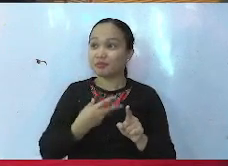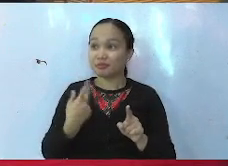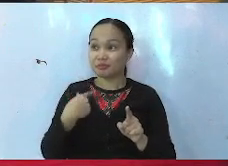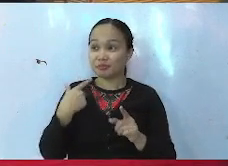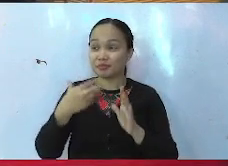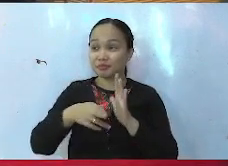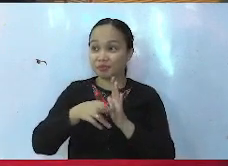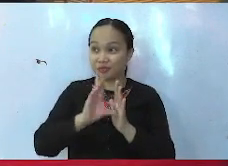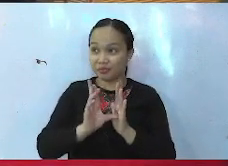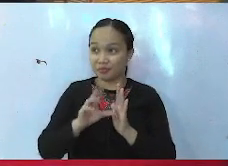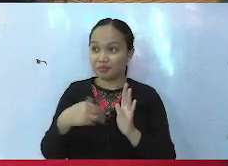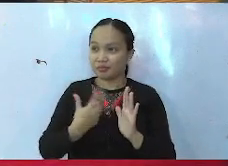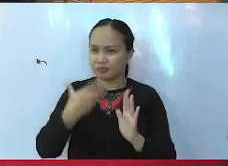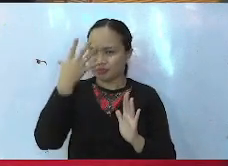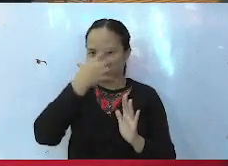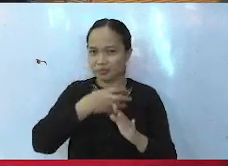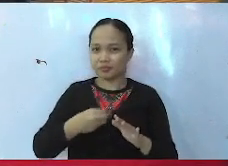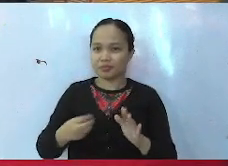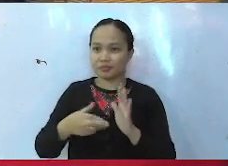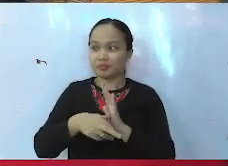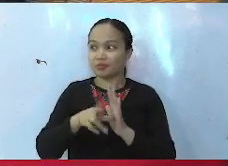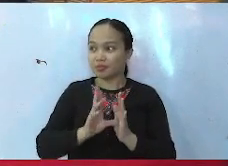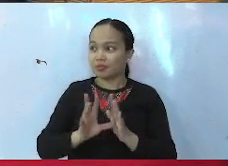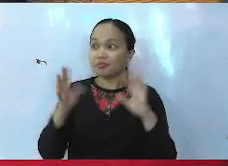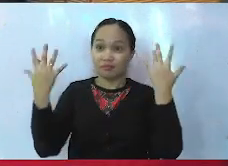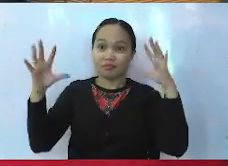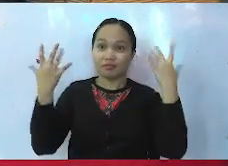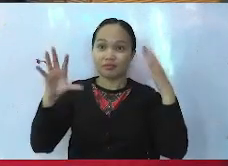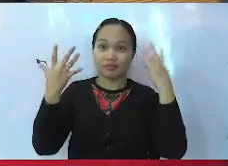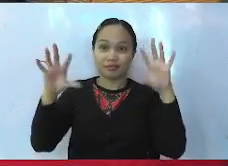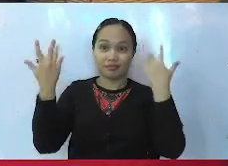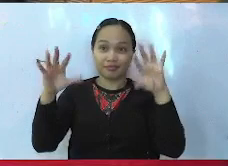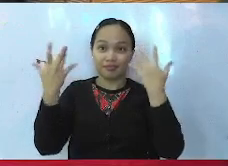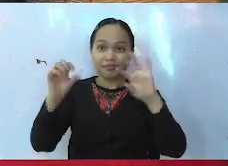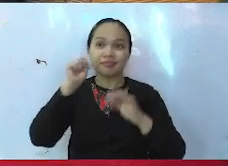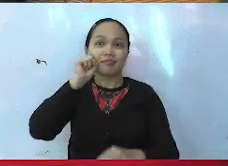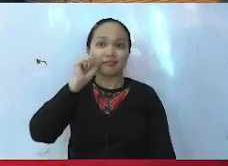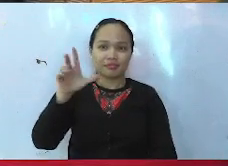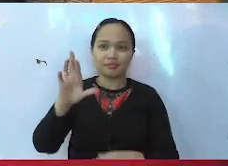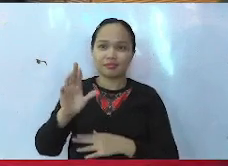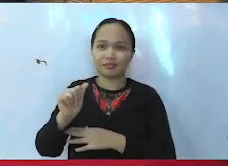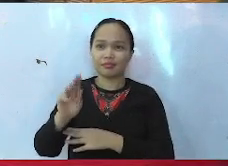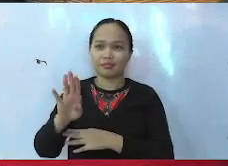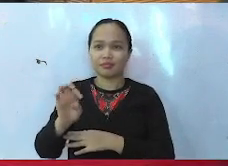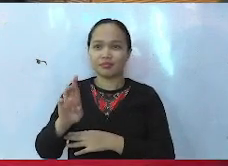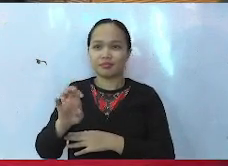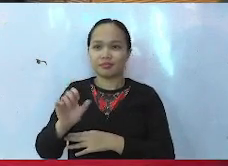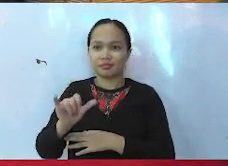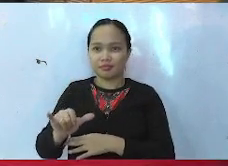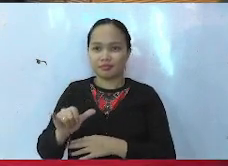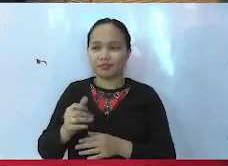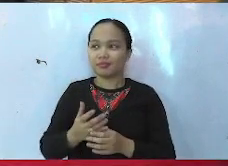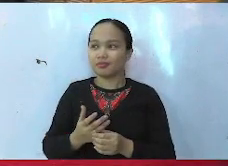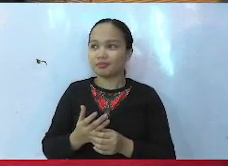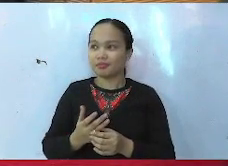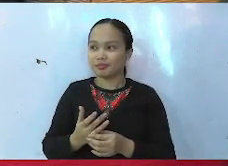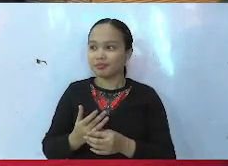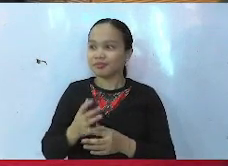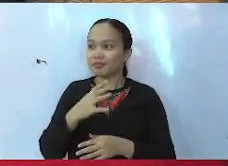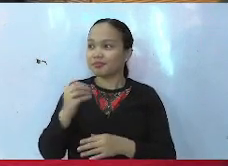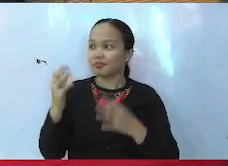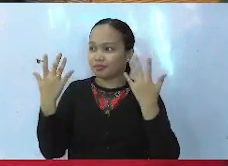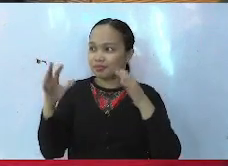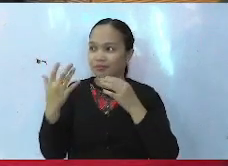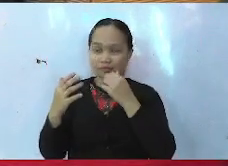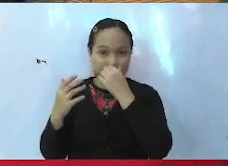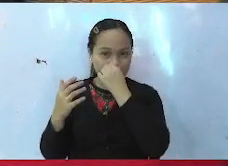recap, napakaganda ng recap. Palakpakan naman natin si Sister Obe. Nandito. Nandito si Mr. Obe. Tayo. Yung ating recap.